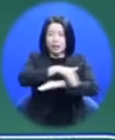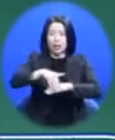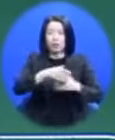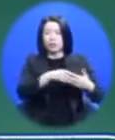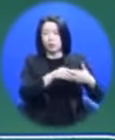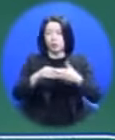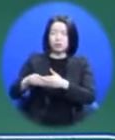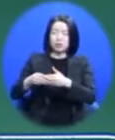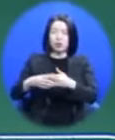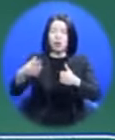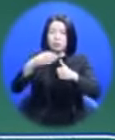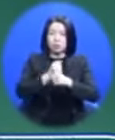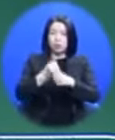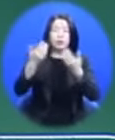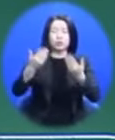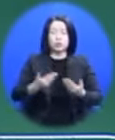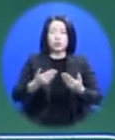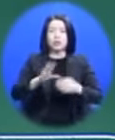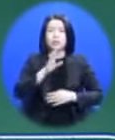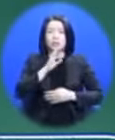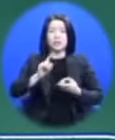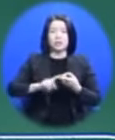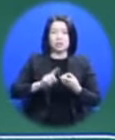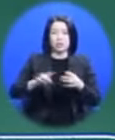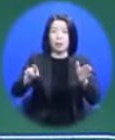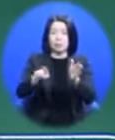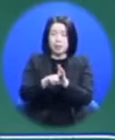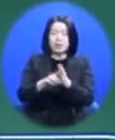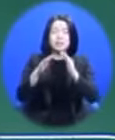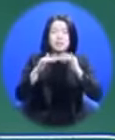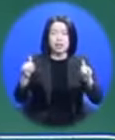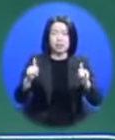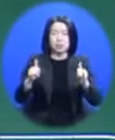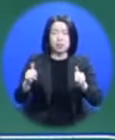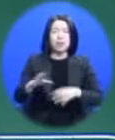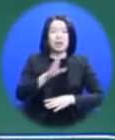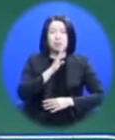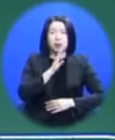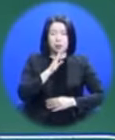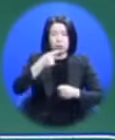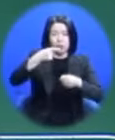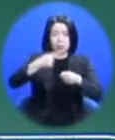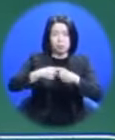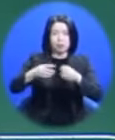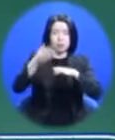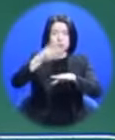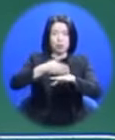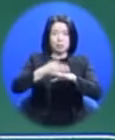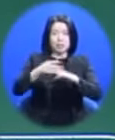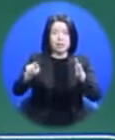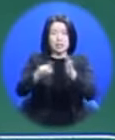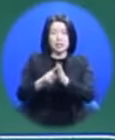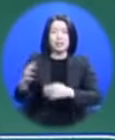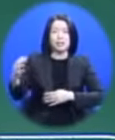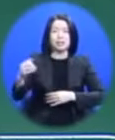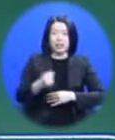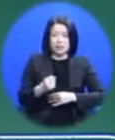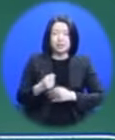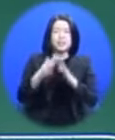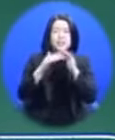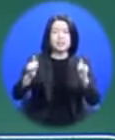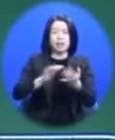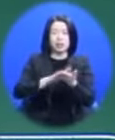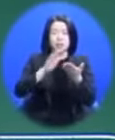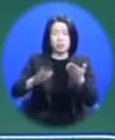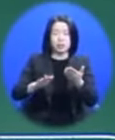이끌어 가시고 붙들어 주신다는 사실을 믿는 사람이 바로 맥주 감사의 신앙을 가진 사람입니다.